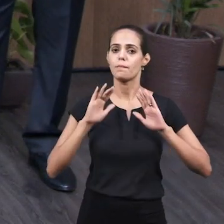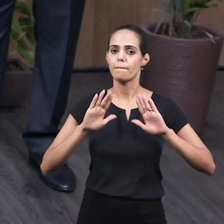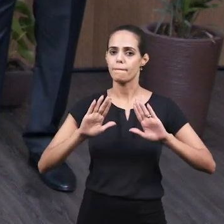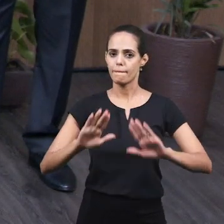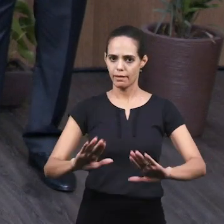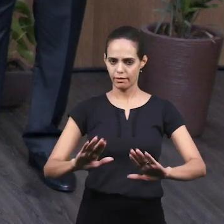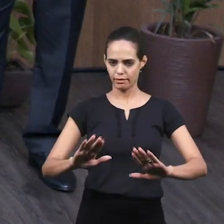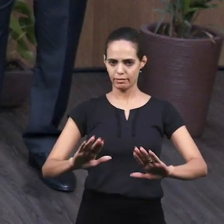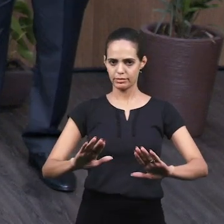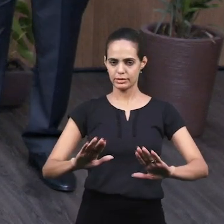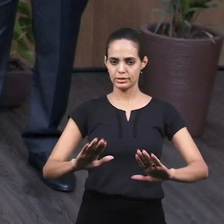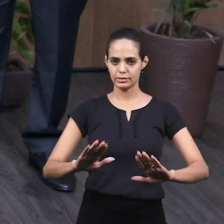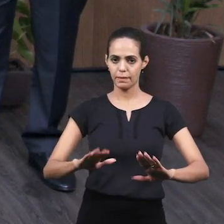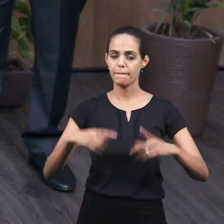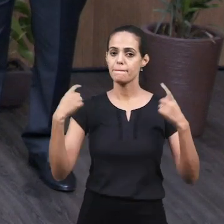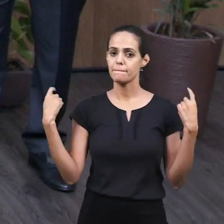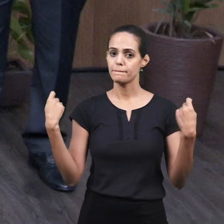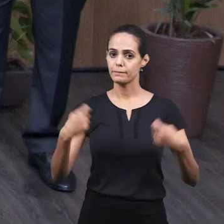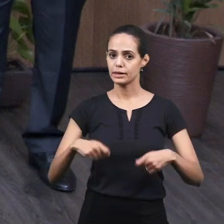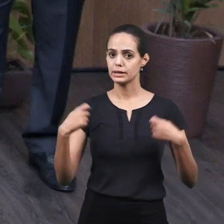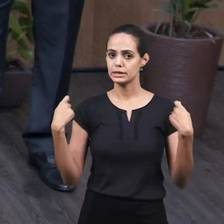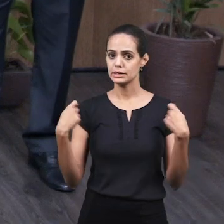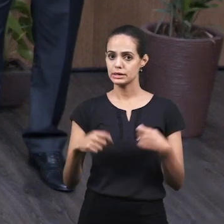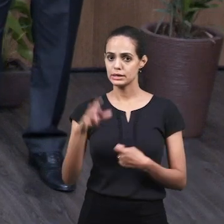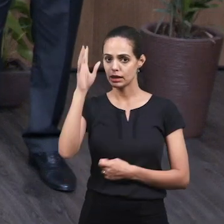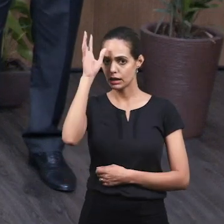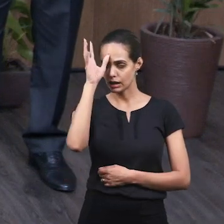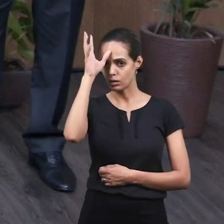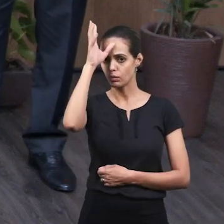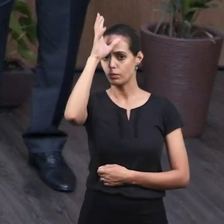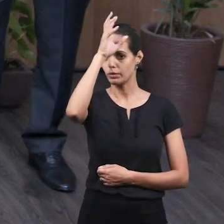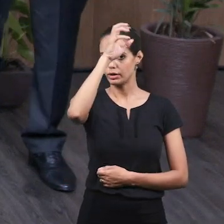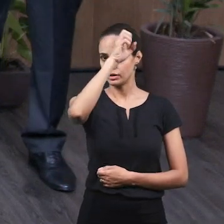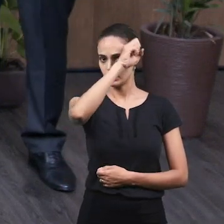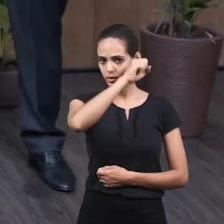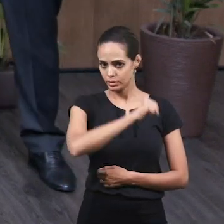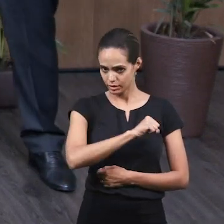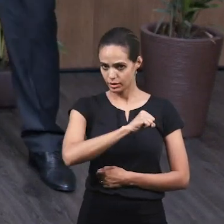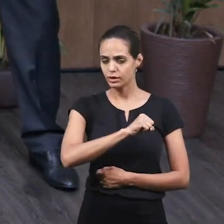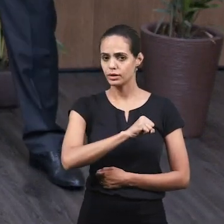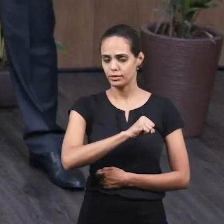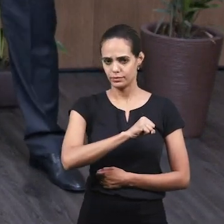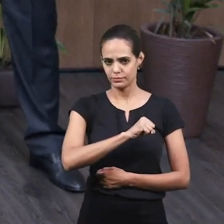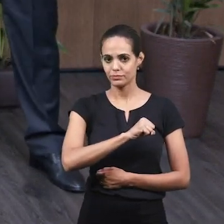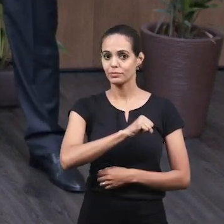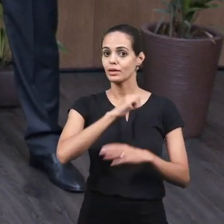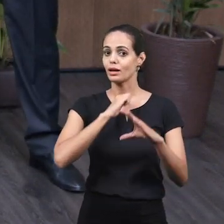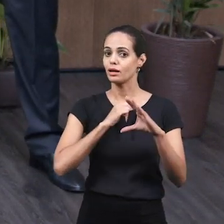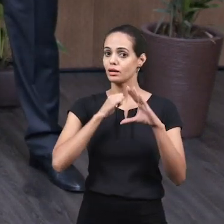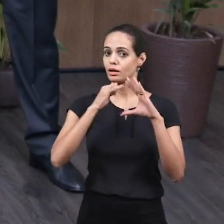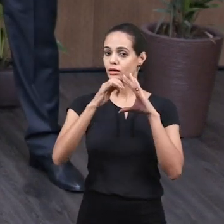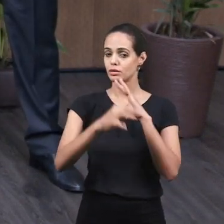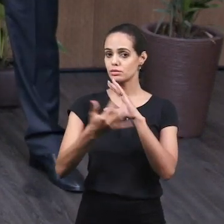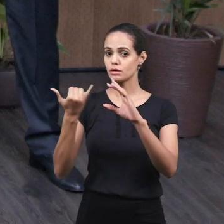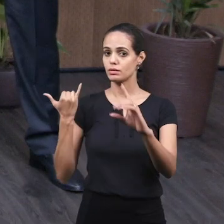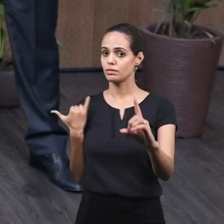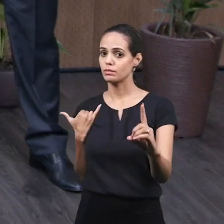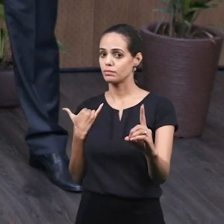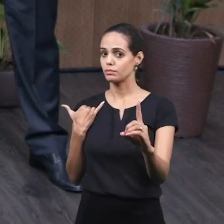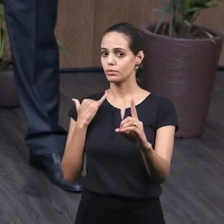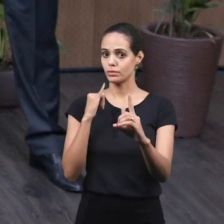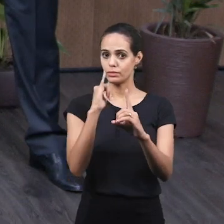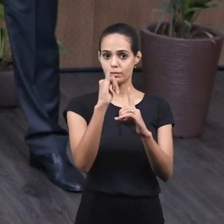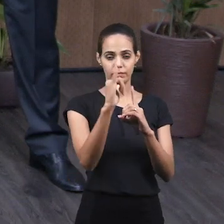il est nécessaire de comprendre par-dessus tout le caractère prophétique de